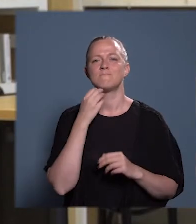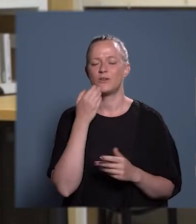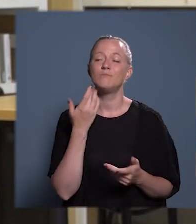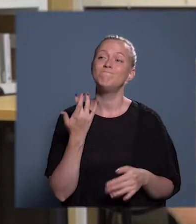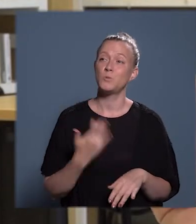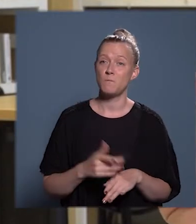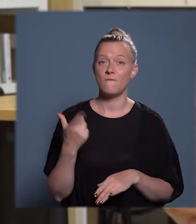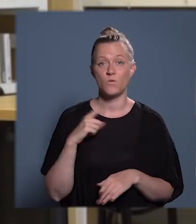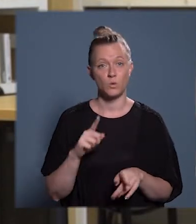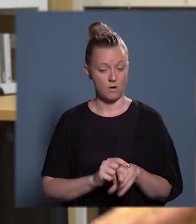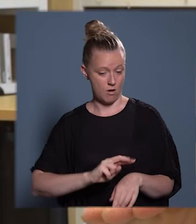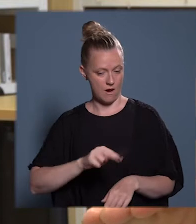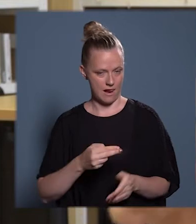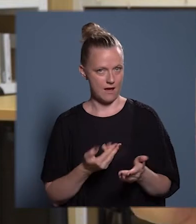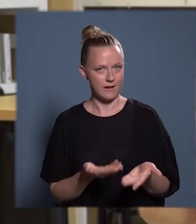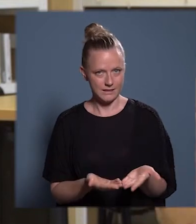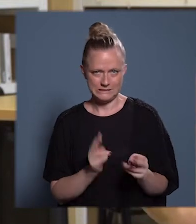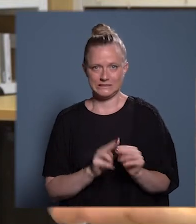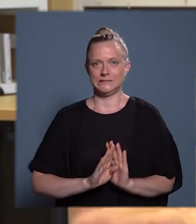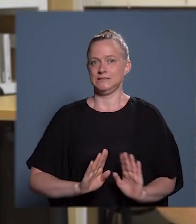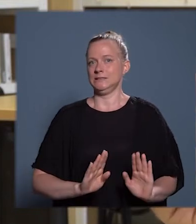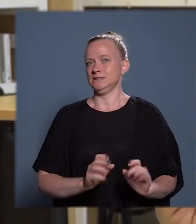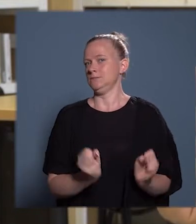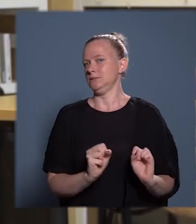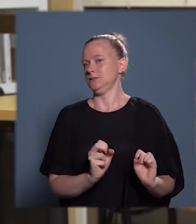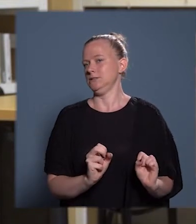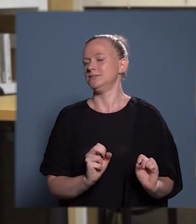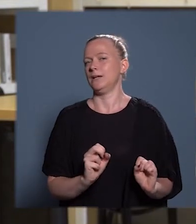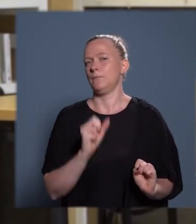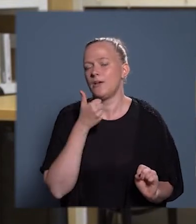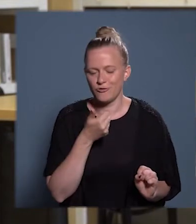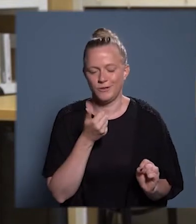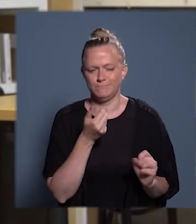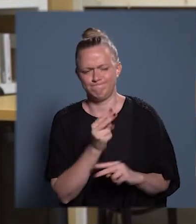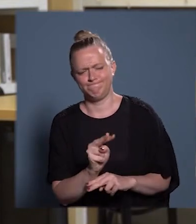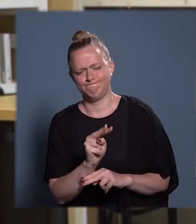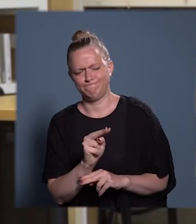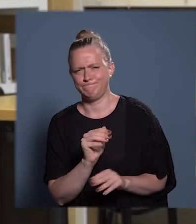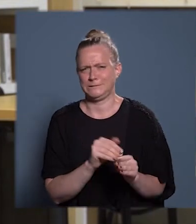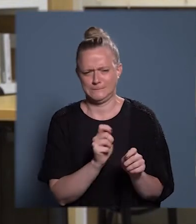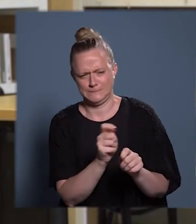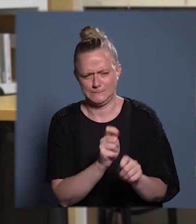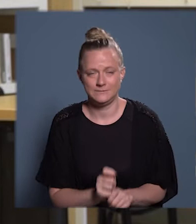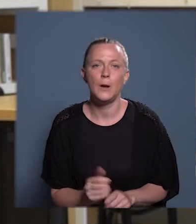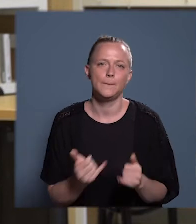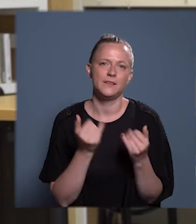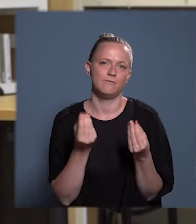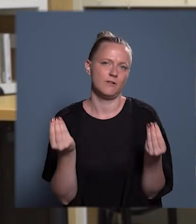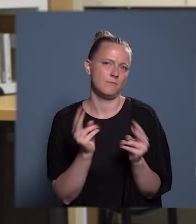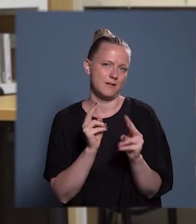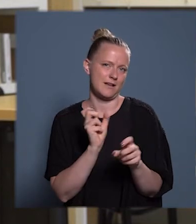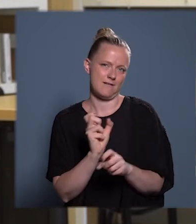megpróbáltam, hogy aláírtam, és akkor onnan már nem szabad, de hát másnap megnézem, és akkor hát még mindig valamit kellene.